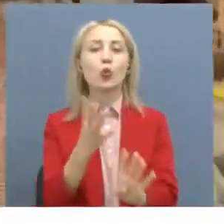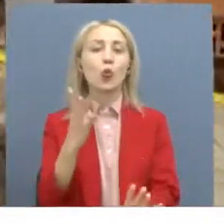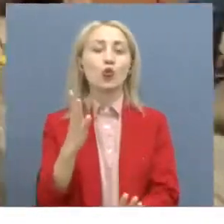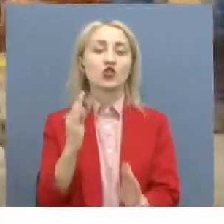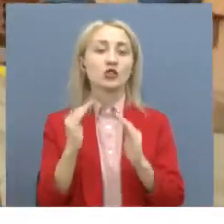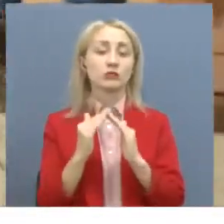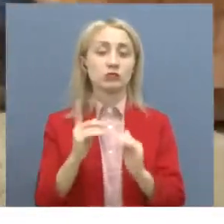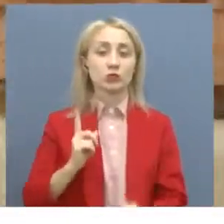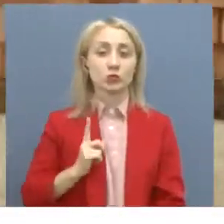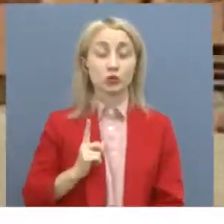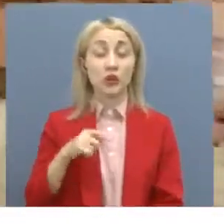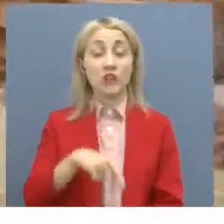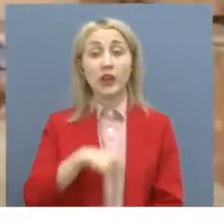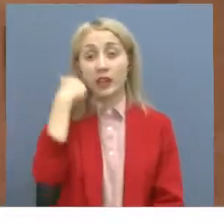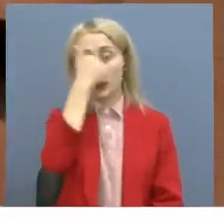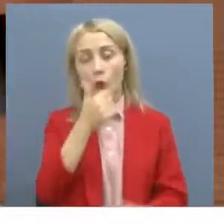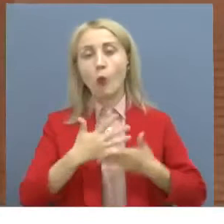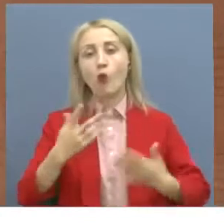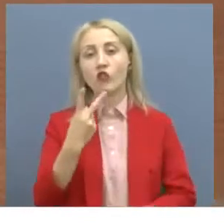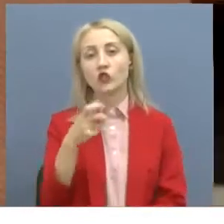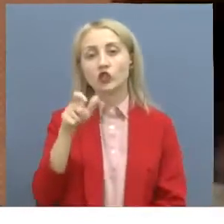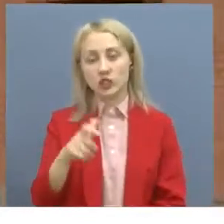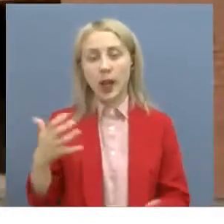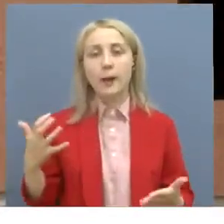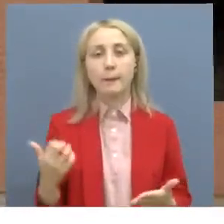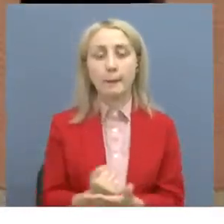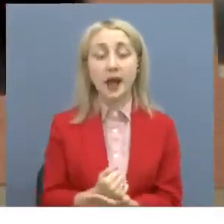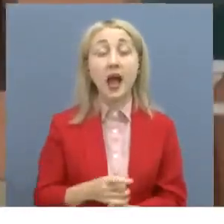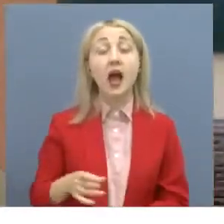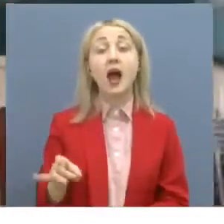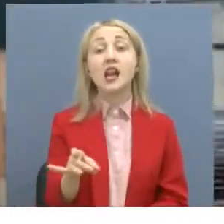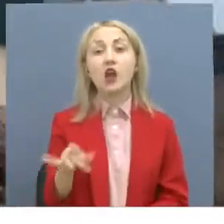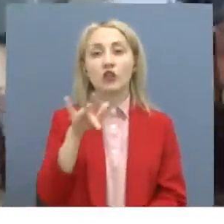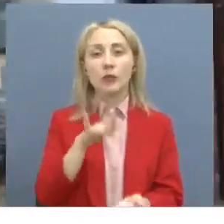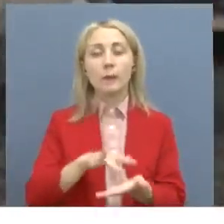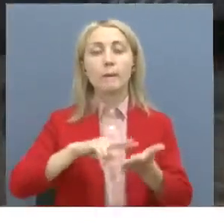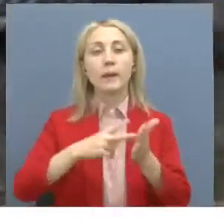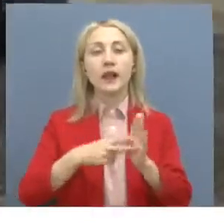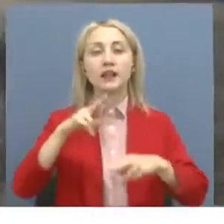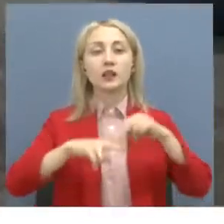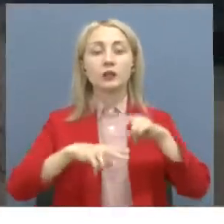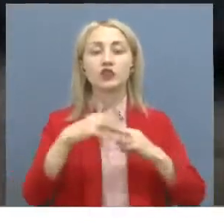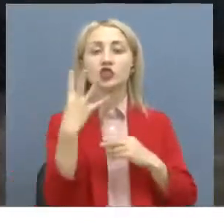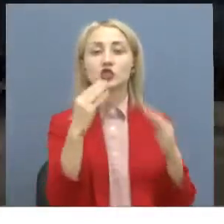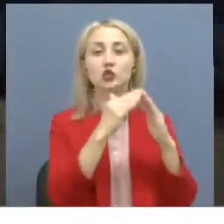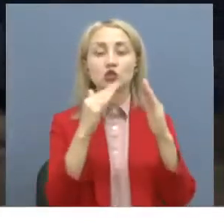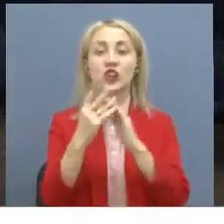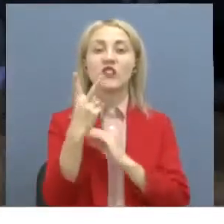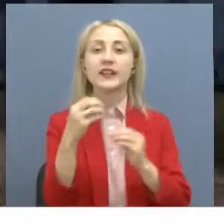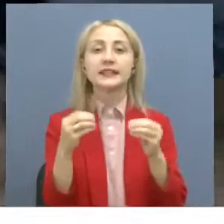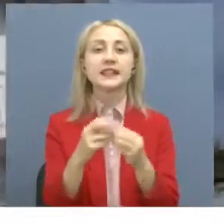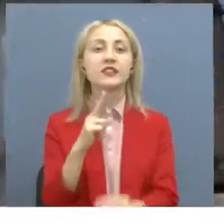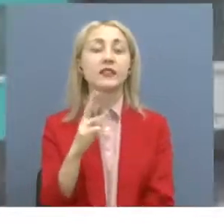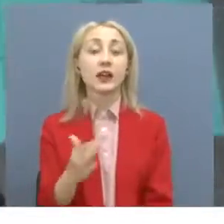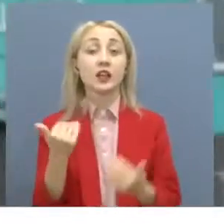210 пәтерлік 4 үй салу жоспарланған. Бүгінде 110 пәтерлік 2 үйдің құрылысы 100% аяқталды. Қалған 2 үйді жылдың